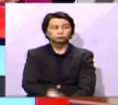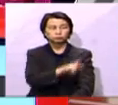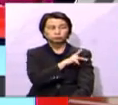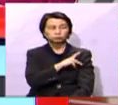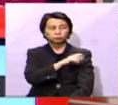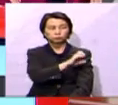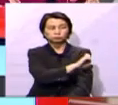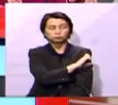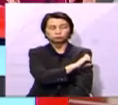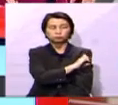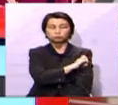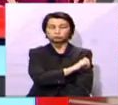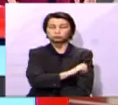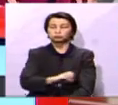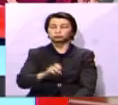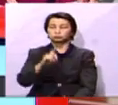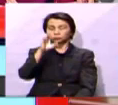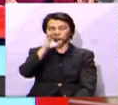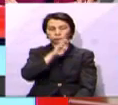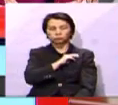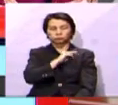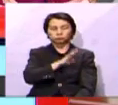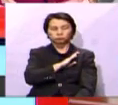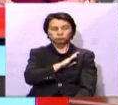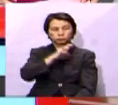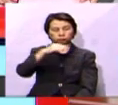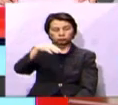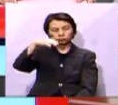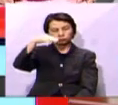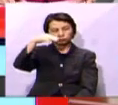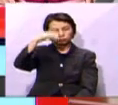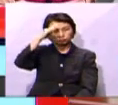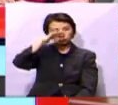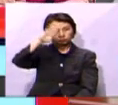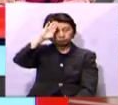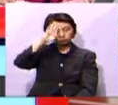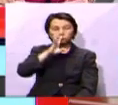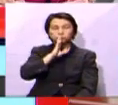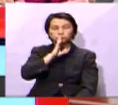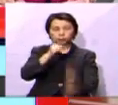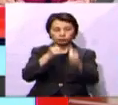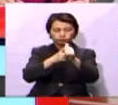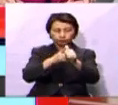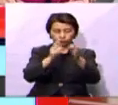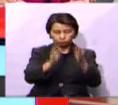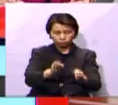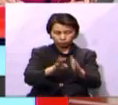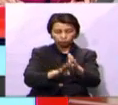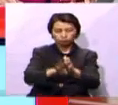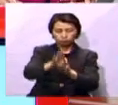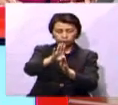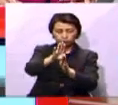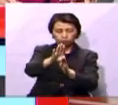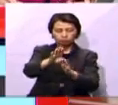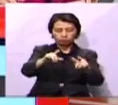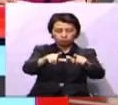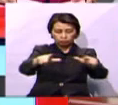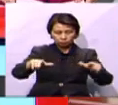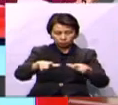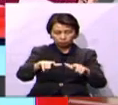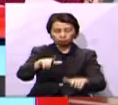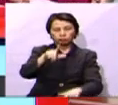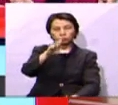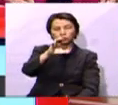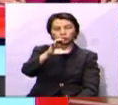Ketua Pegawai Eksekutif Kumpulan Menteri Besar Perlis MBI Zulkafli Ahmad berkata fasa pertama pembangunan perindustrian Lembah Cuping